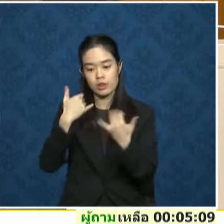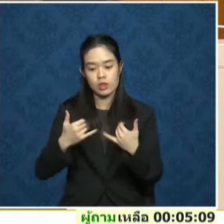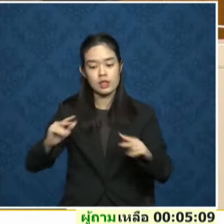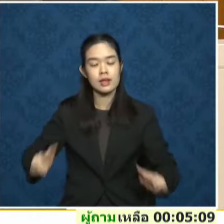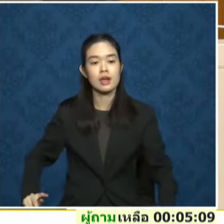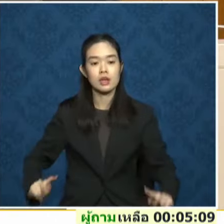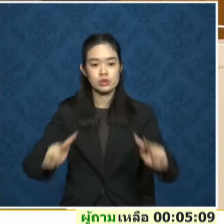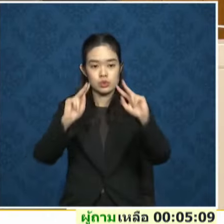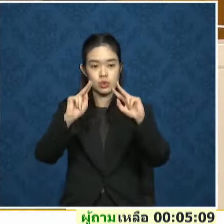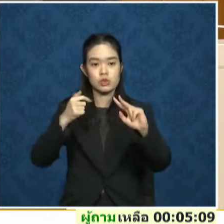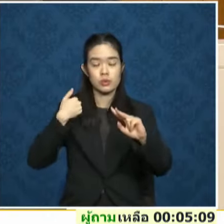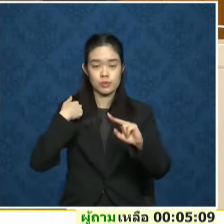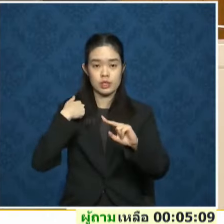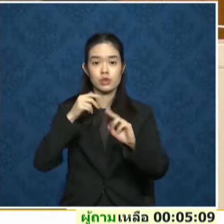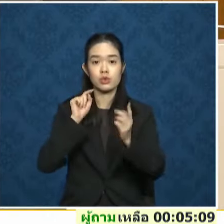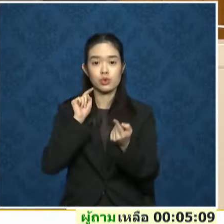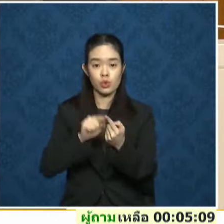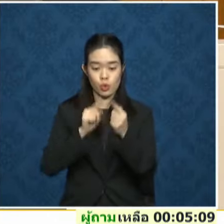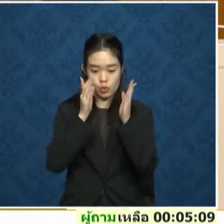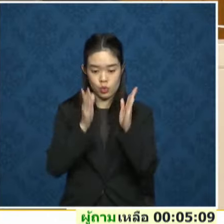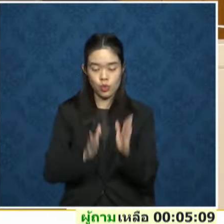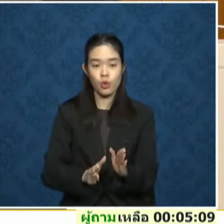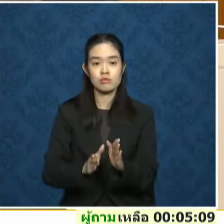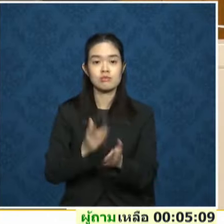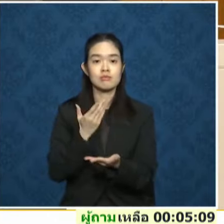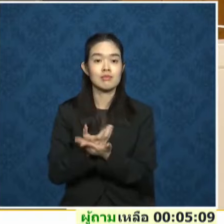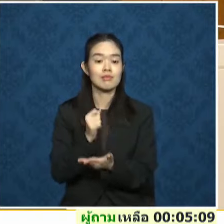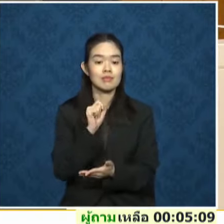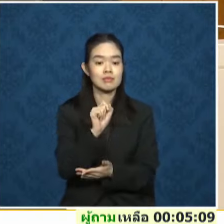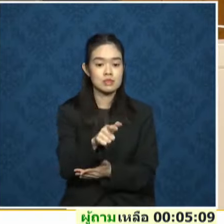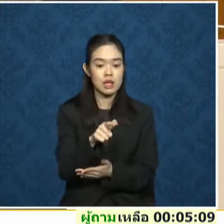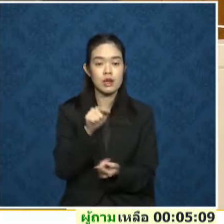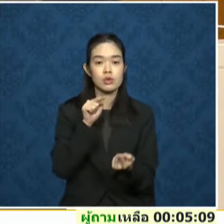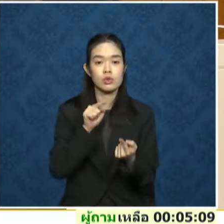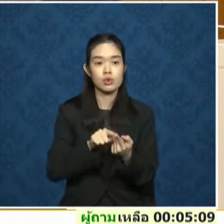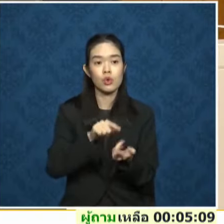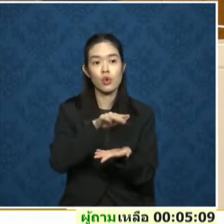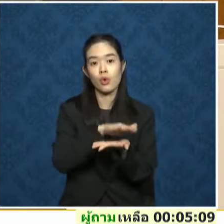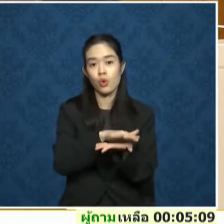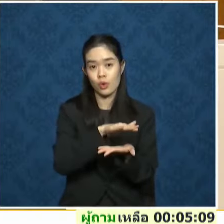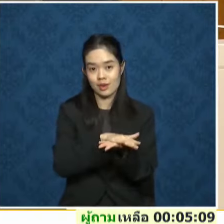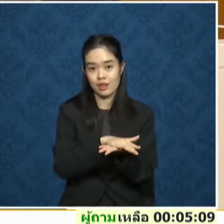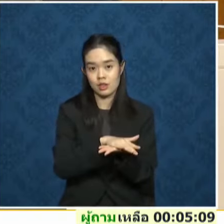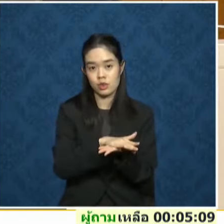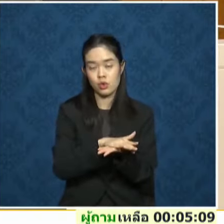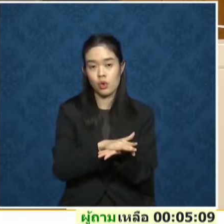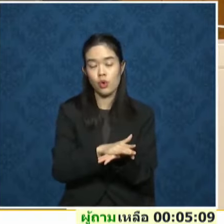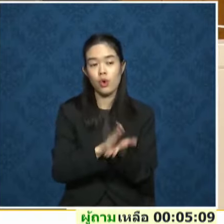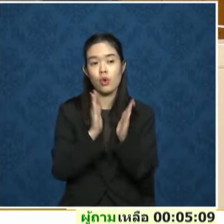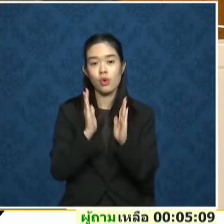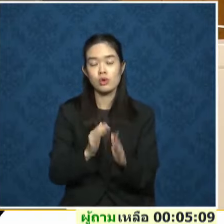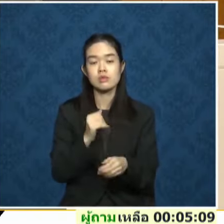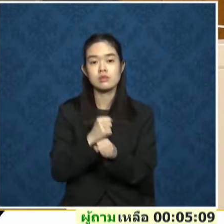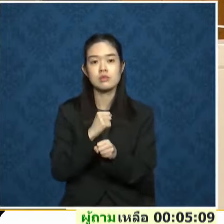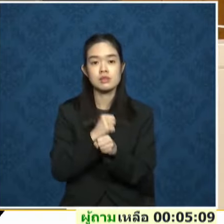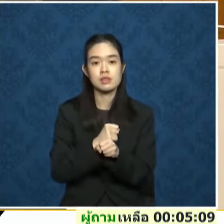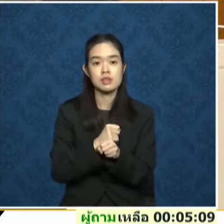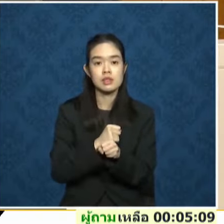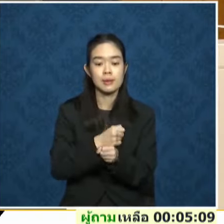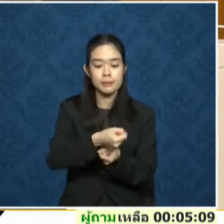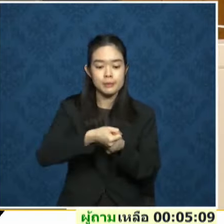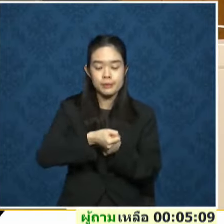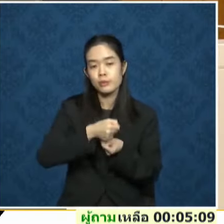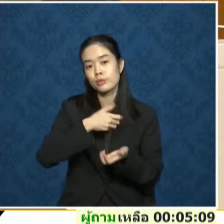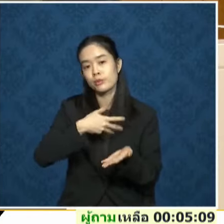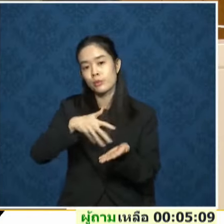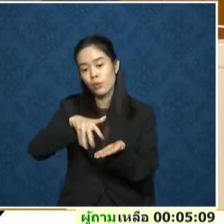างนักการพันโรงด้วยนะครับเพื่อจะคืนนักการพันโรงให้กับโรงเรียน 12,000 กว่าโรงเรียนที่ขาดแคลนที่คุณครูเองต้